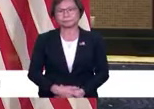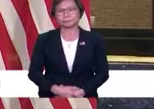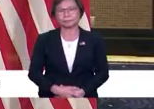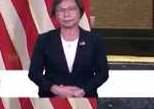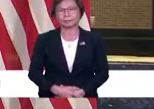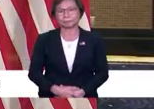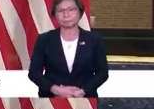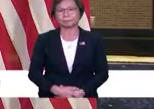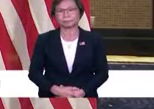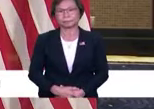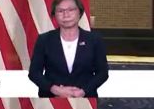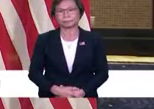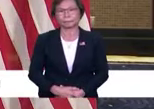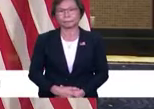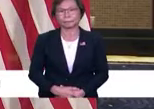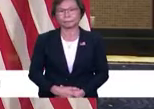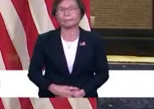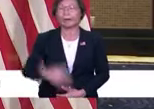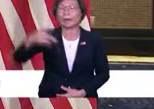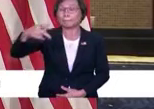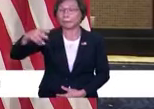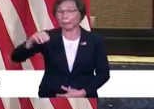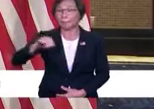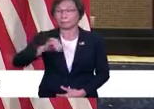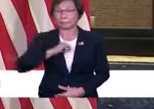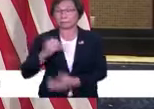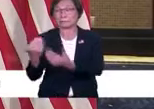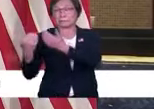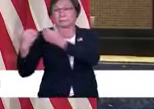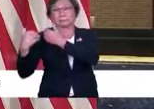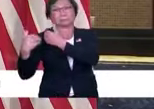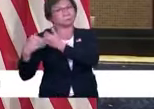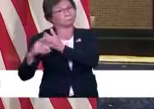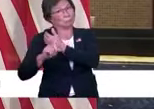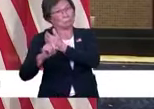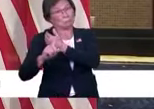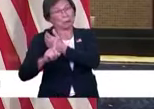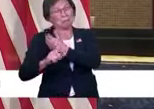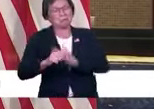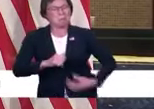Hai sesungguhnya jawabannya telah saya pikul ini bukanlah suatu kemegahan